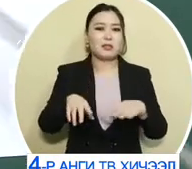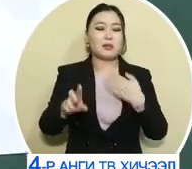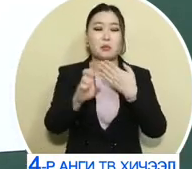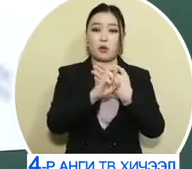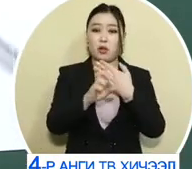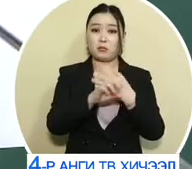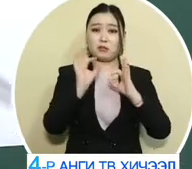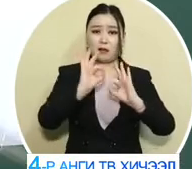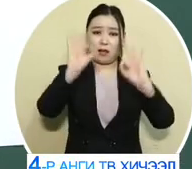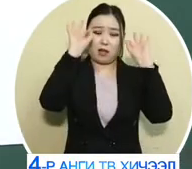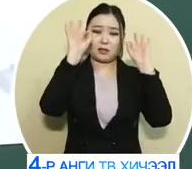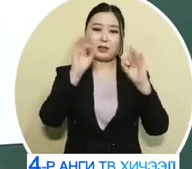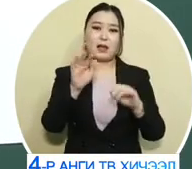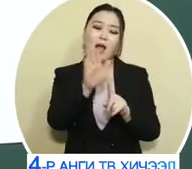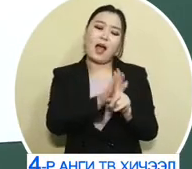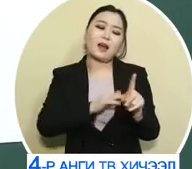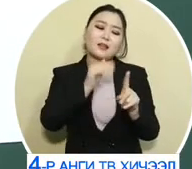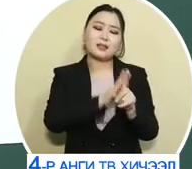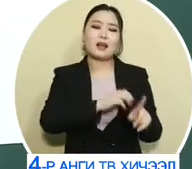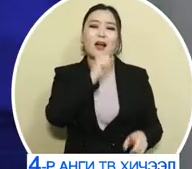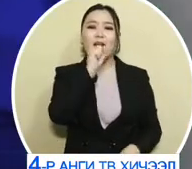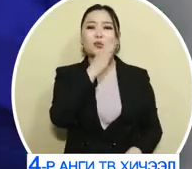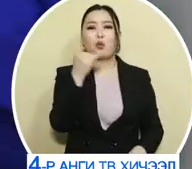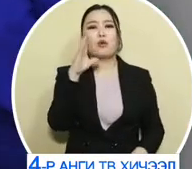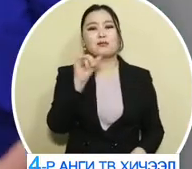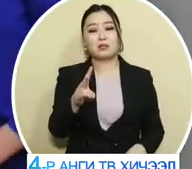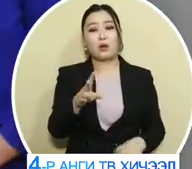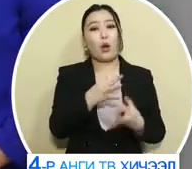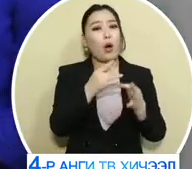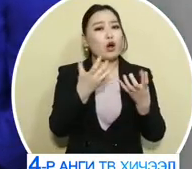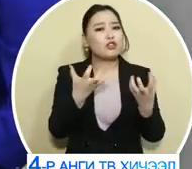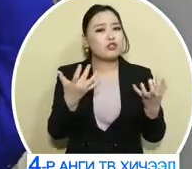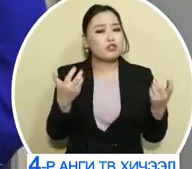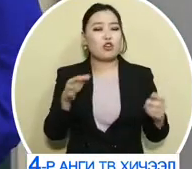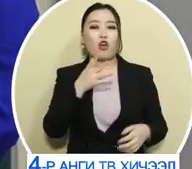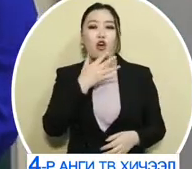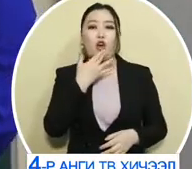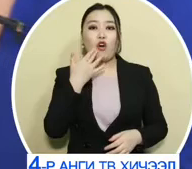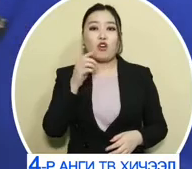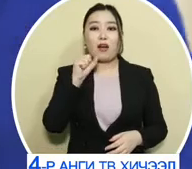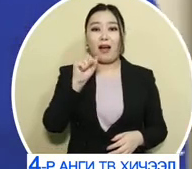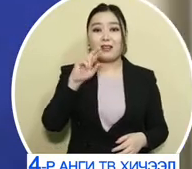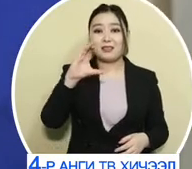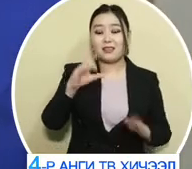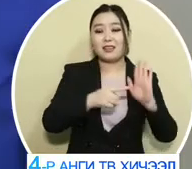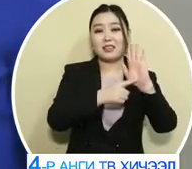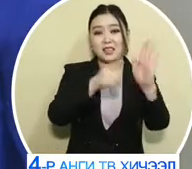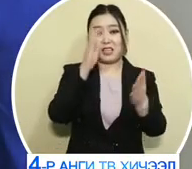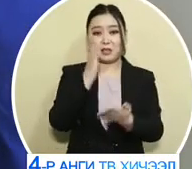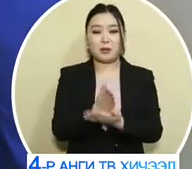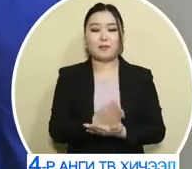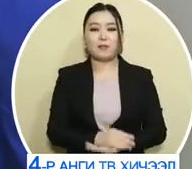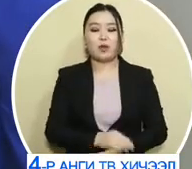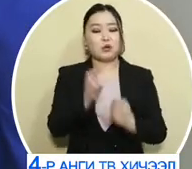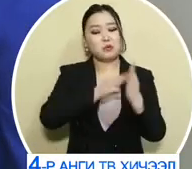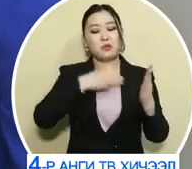болгоомжилсан, гайхсан, аргадсан, асуусан гэсэн ийм олон янзын хүг аясыг илэрхийлж байгаа. Шүлэг бүхэн өөр өөрийн